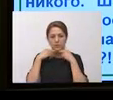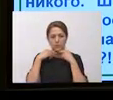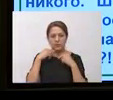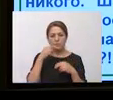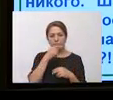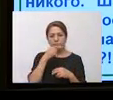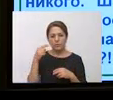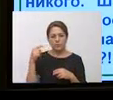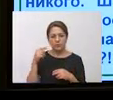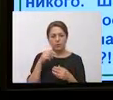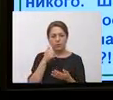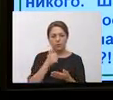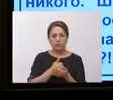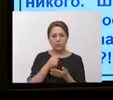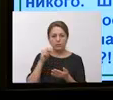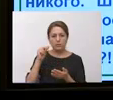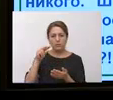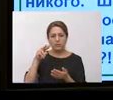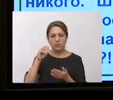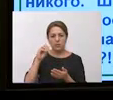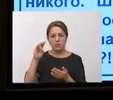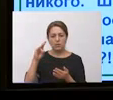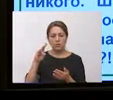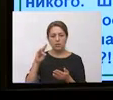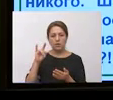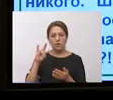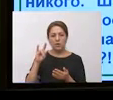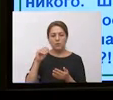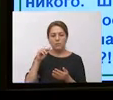Подчеркните главные члены предложения.